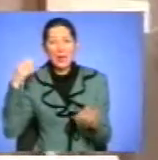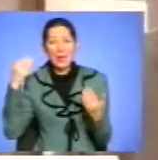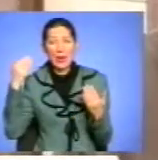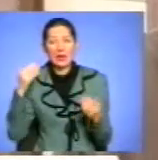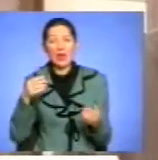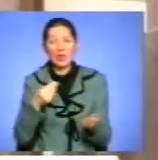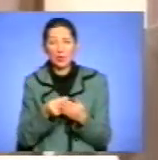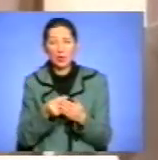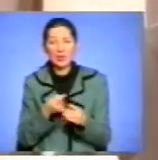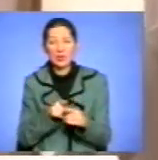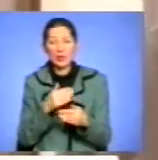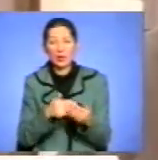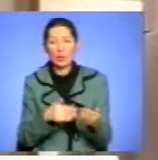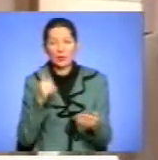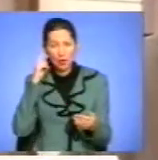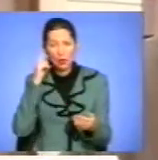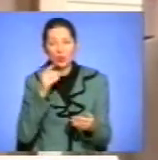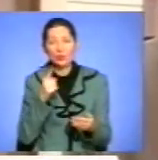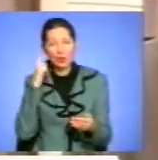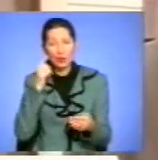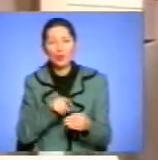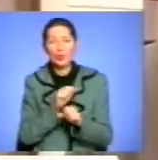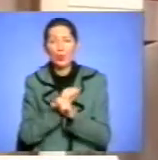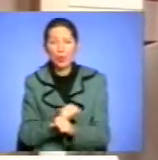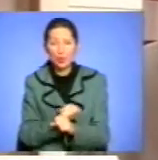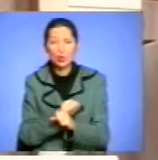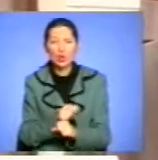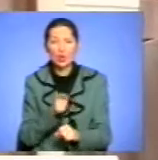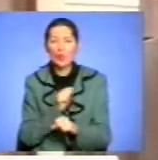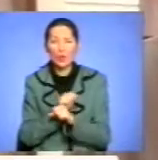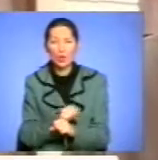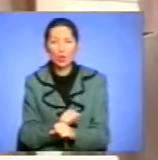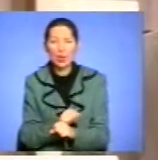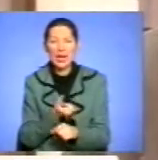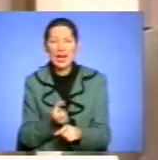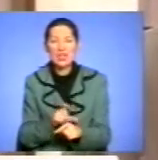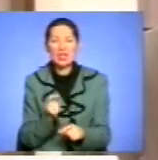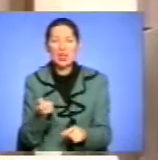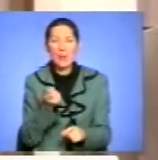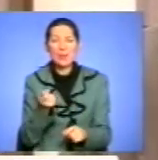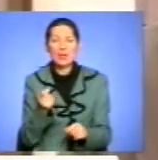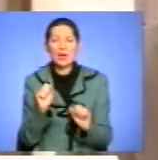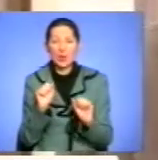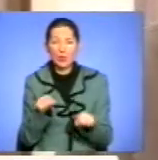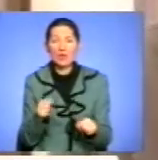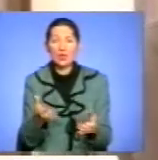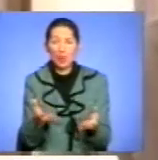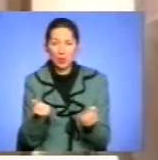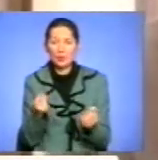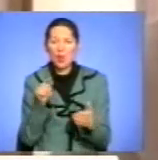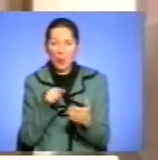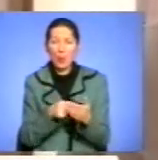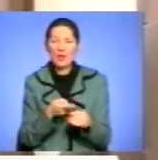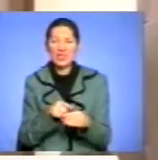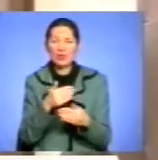Я чув, але чув, що вона буксує. Буксує чому? Як? Ну, дуже мала ймовірність отримати, попасти в цю